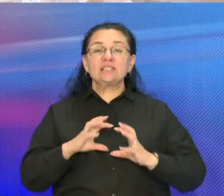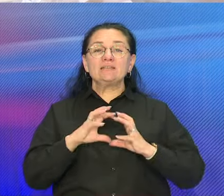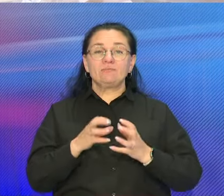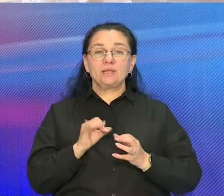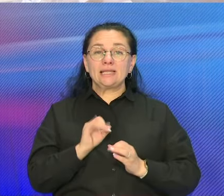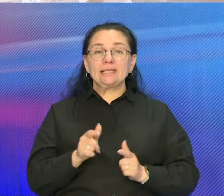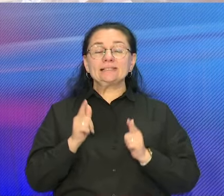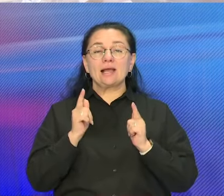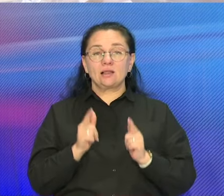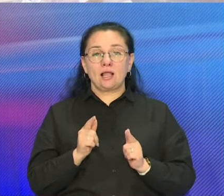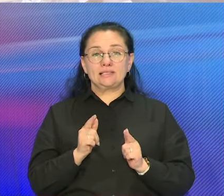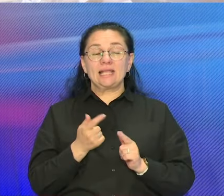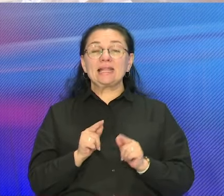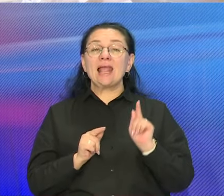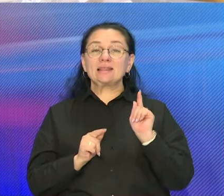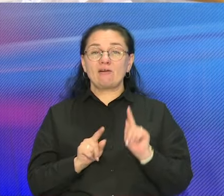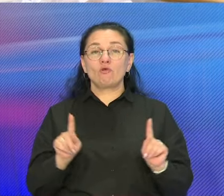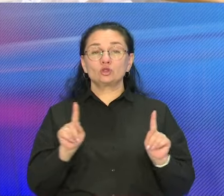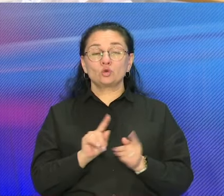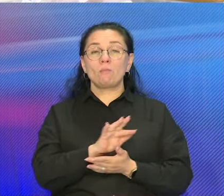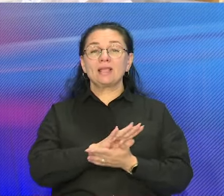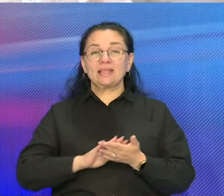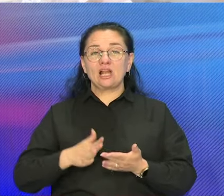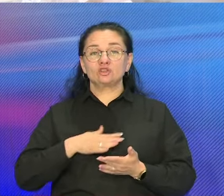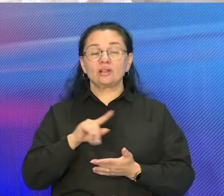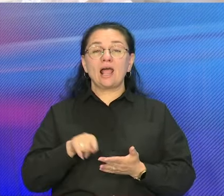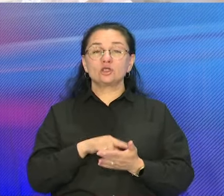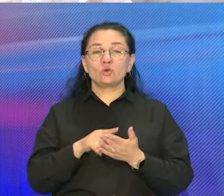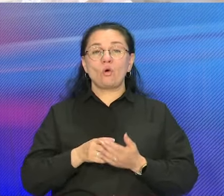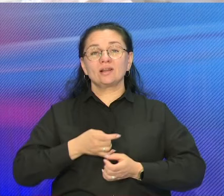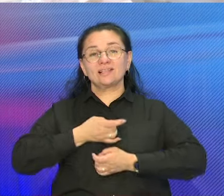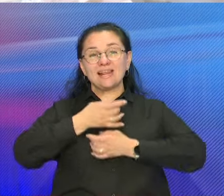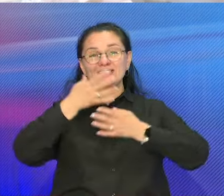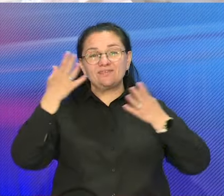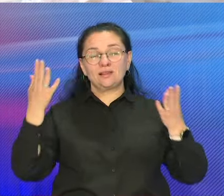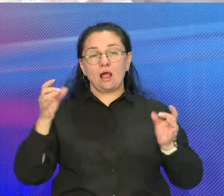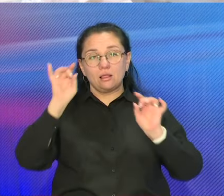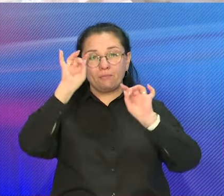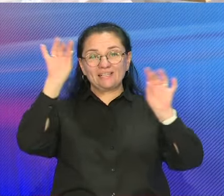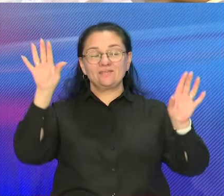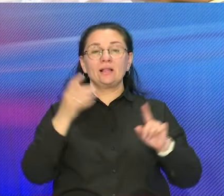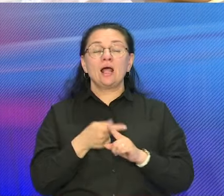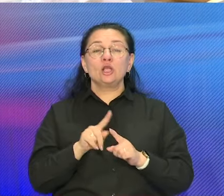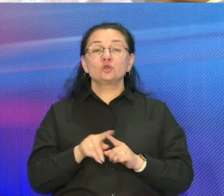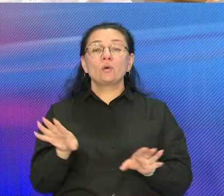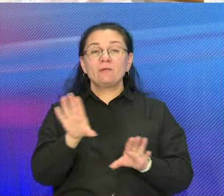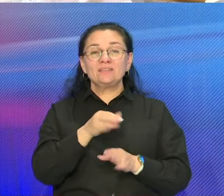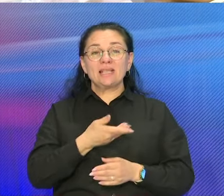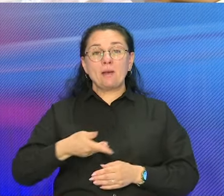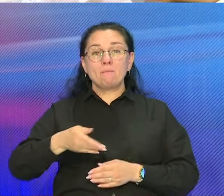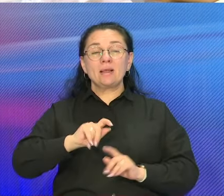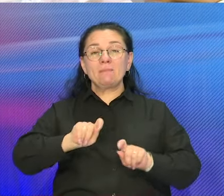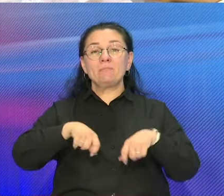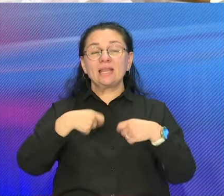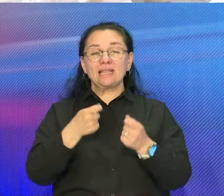Для того, чтобы и дальше наш город расцветал и процветал И чтобы мы передали город